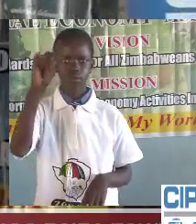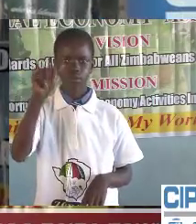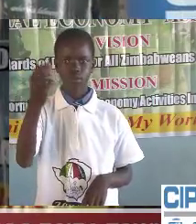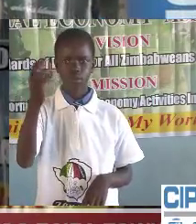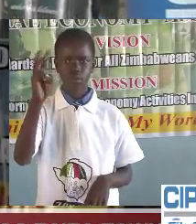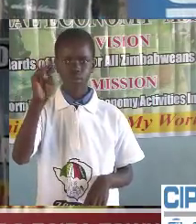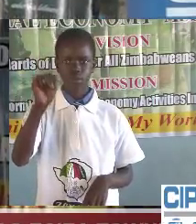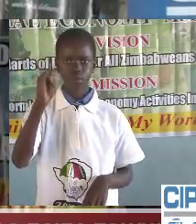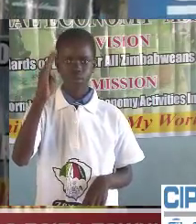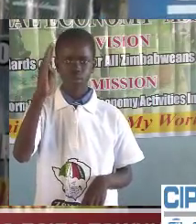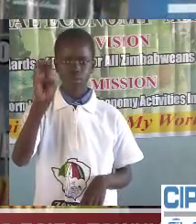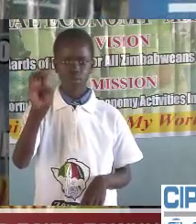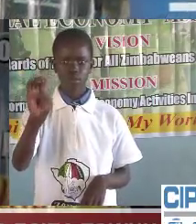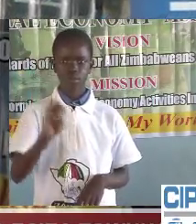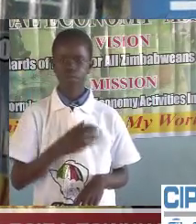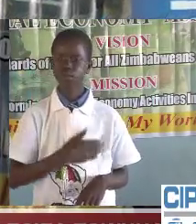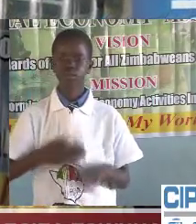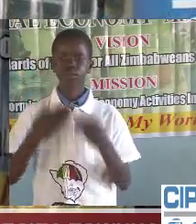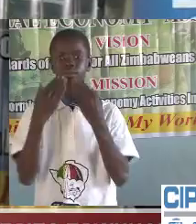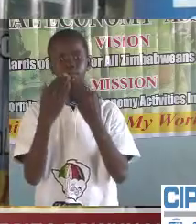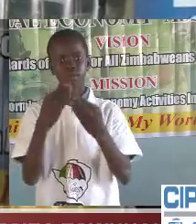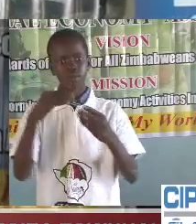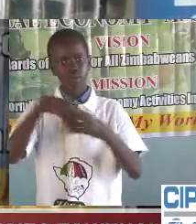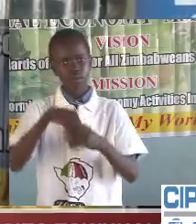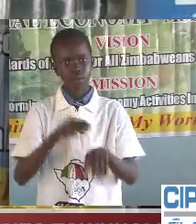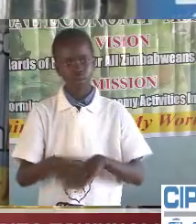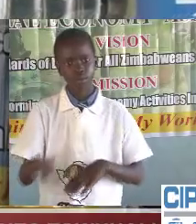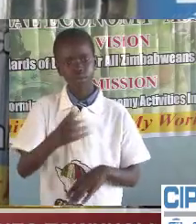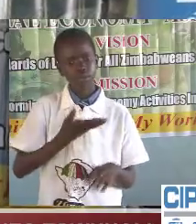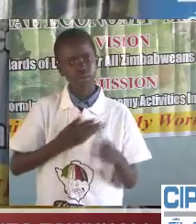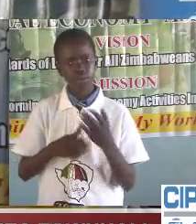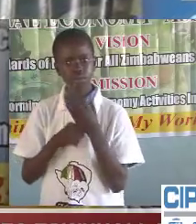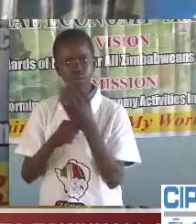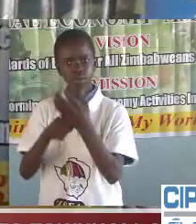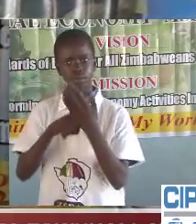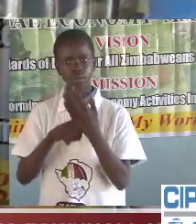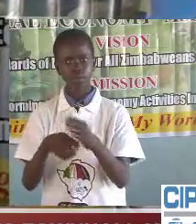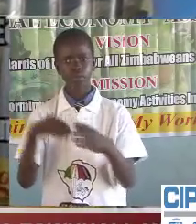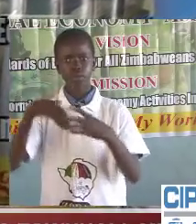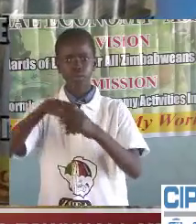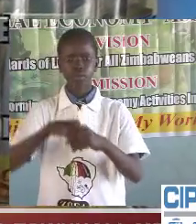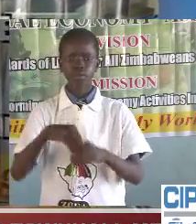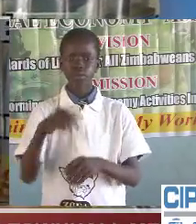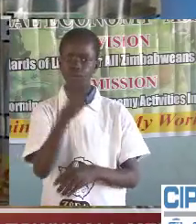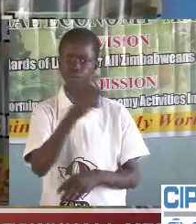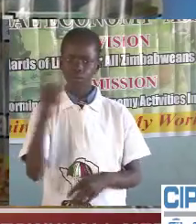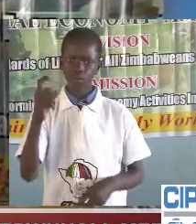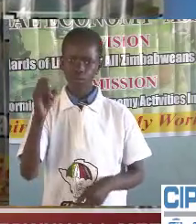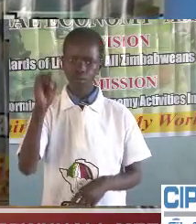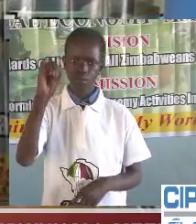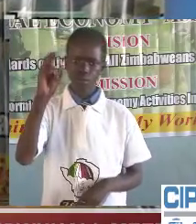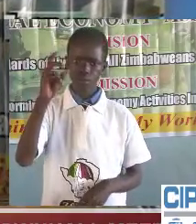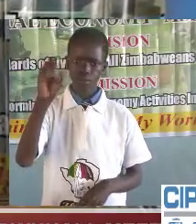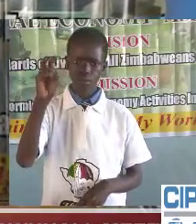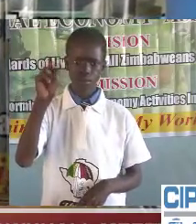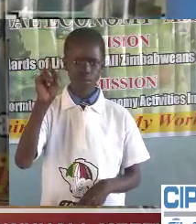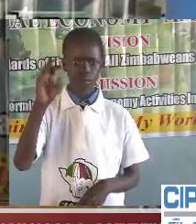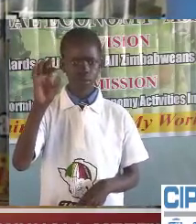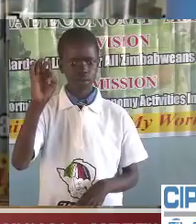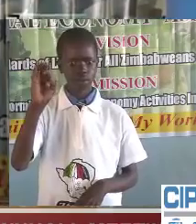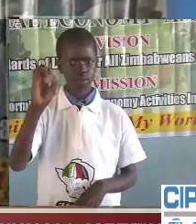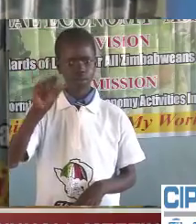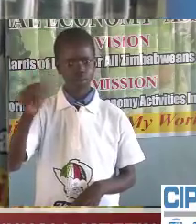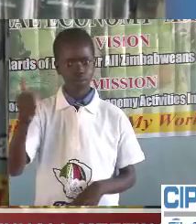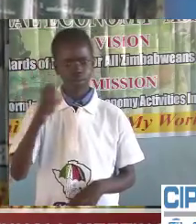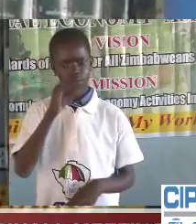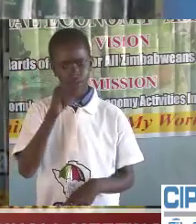nesu. Kekare tine utungamiriri hweZCIEA panational